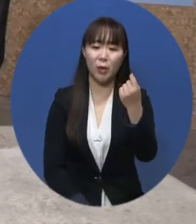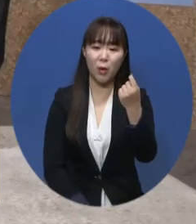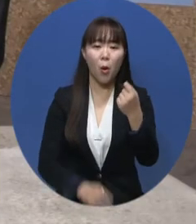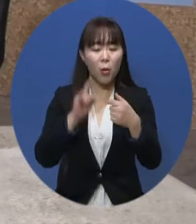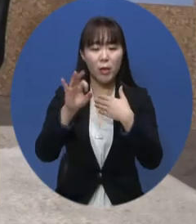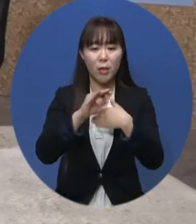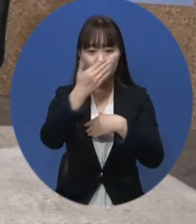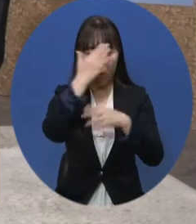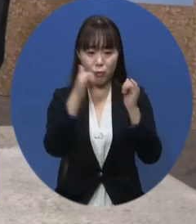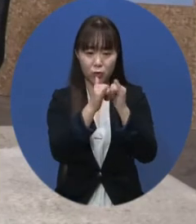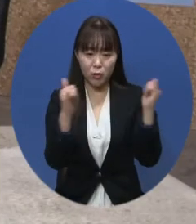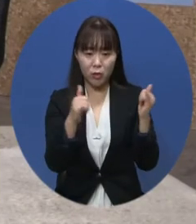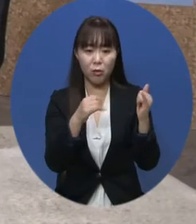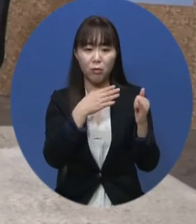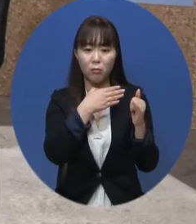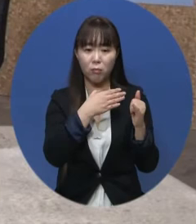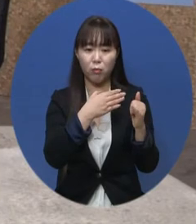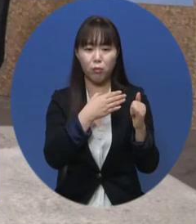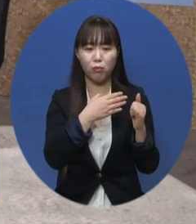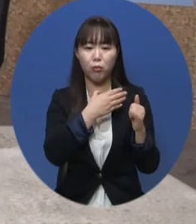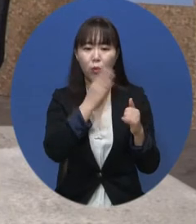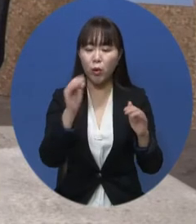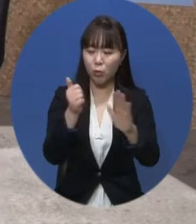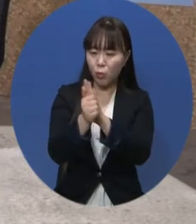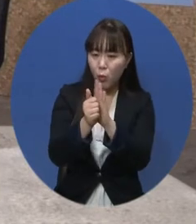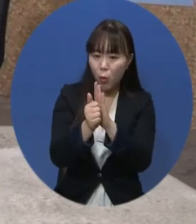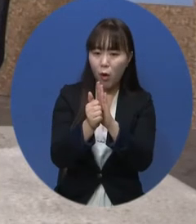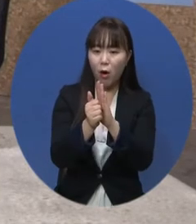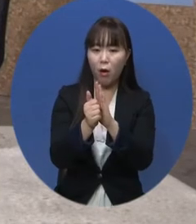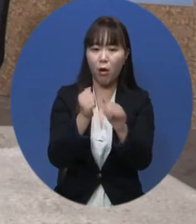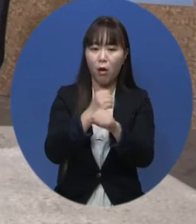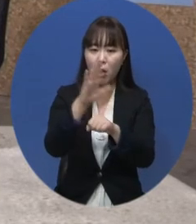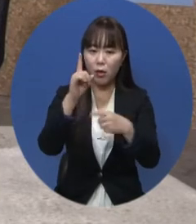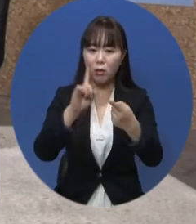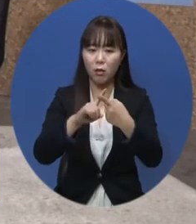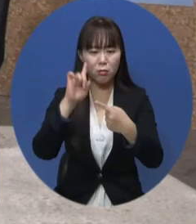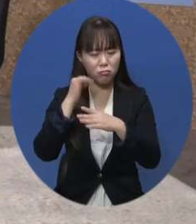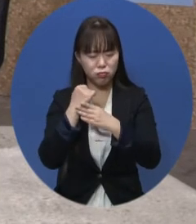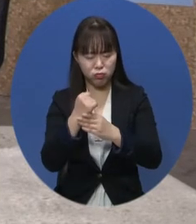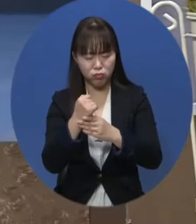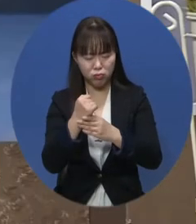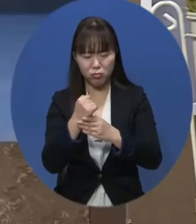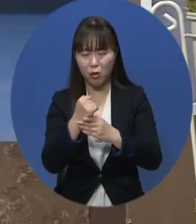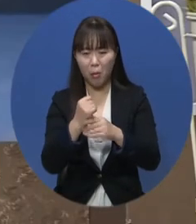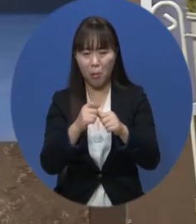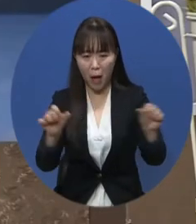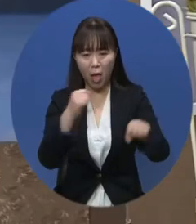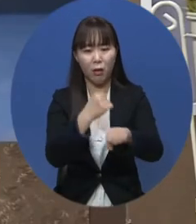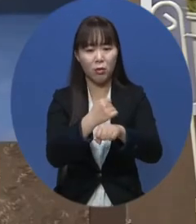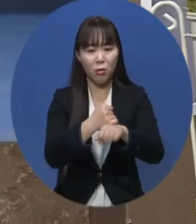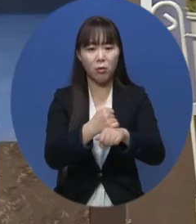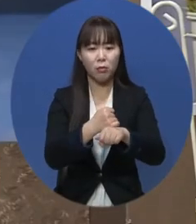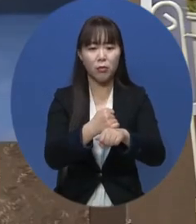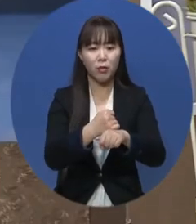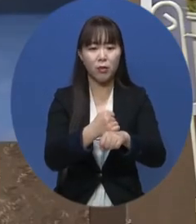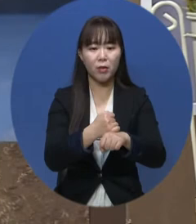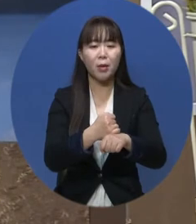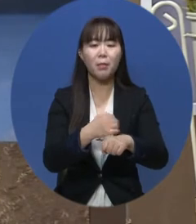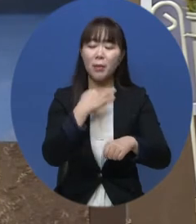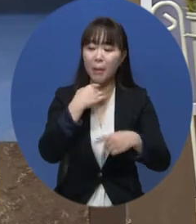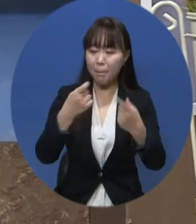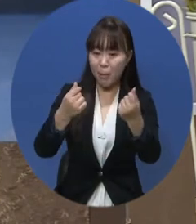꼭 젊은 분들이 노인을 뭐 요양하고 해야 된다는 그런 선입견을 탈피해가지고 예, 예. 오히려 그